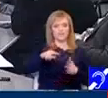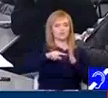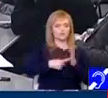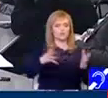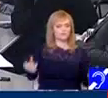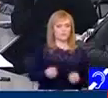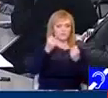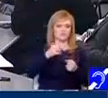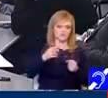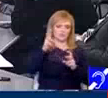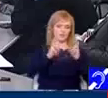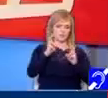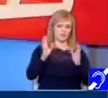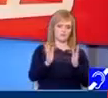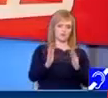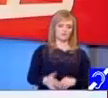accesarea resurselor financiare.